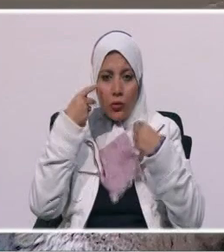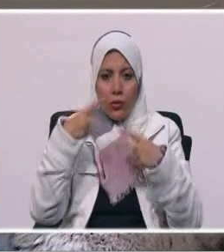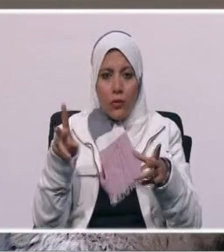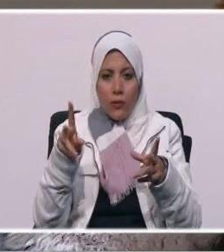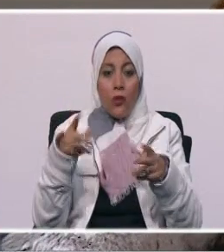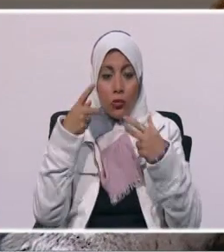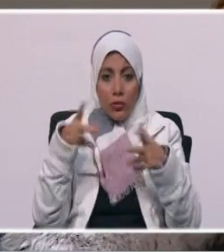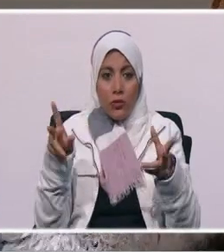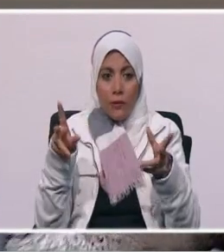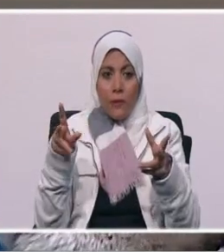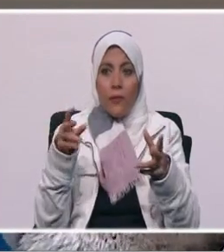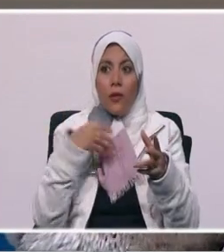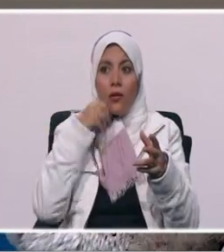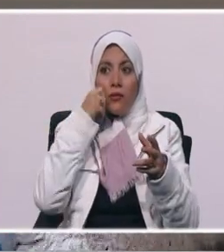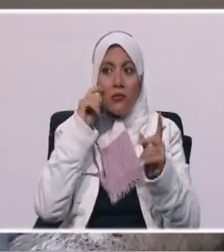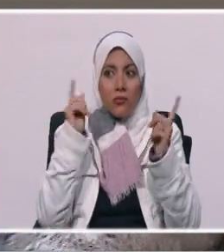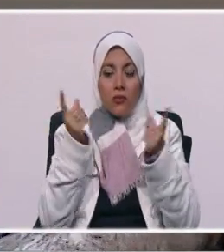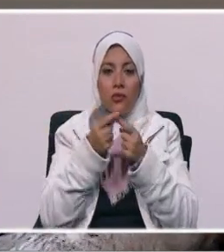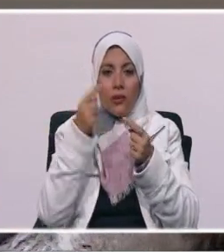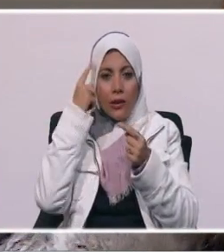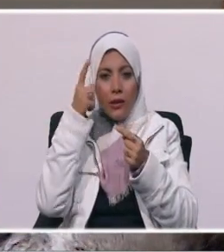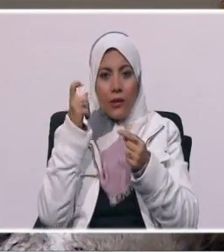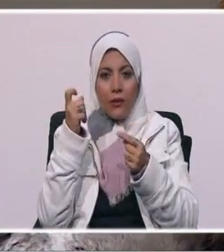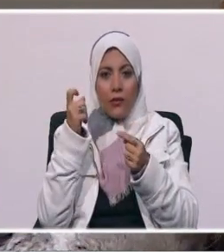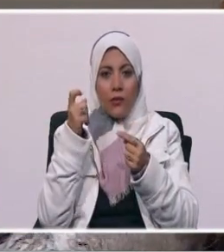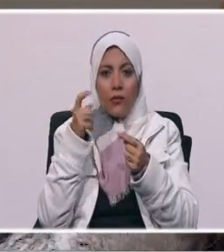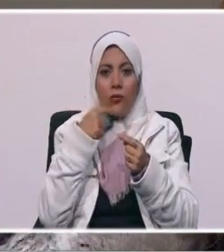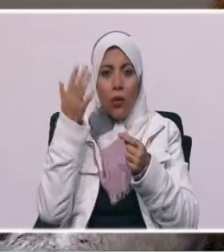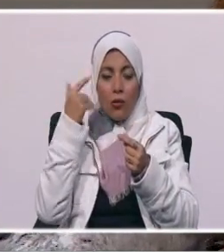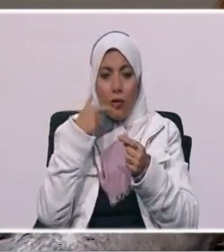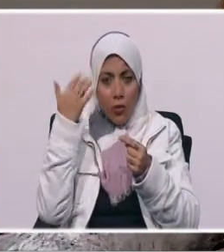لا راضية موجوعة، وقلت لك إن أنا كنت